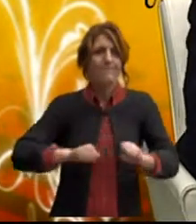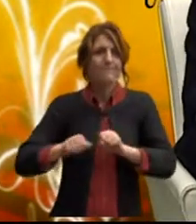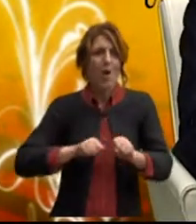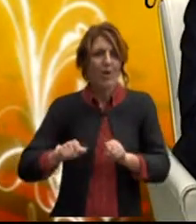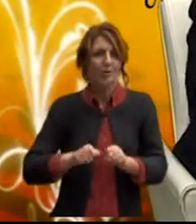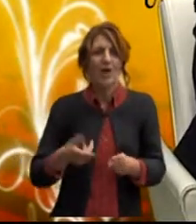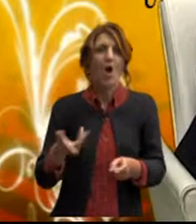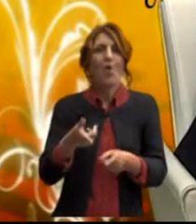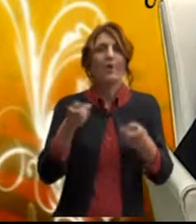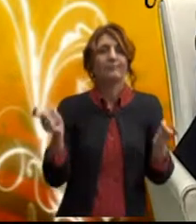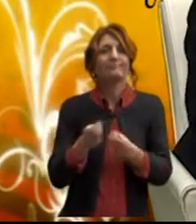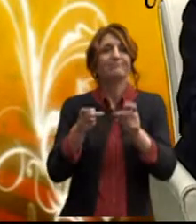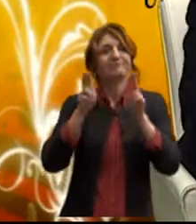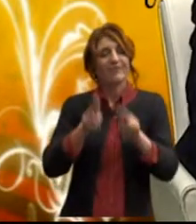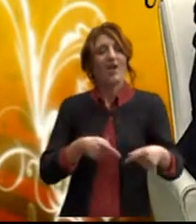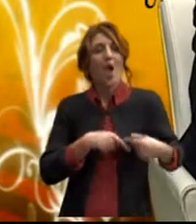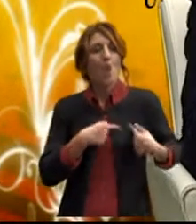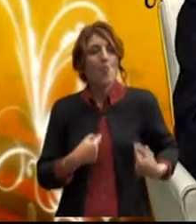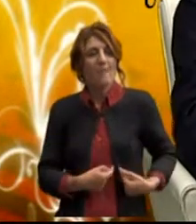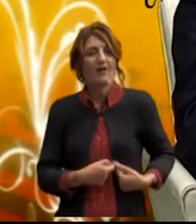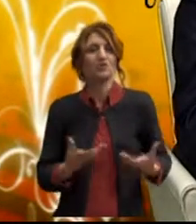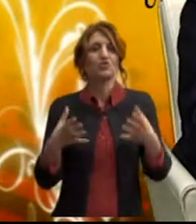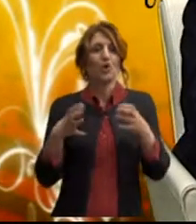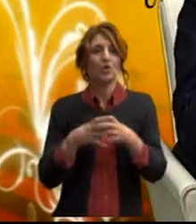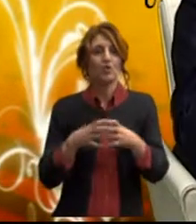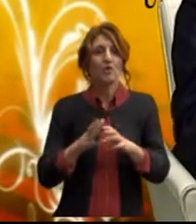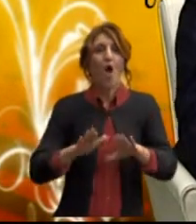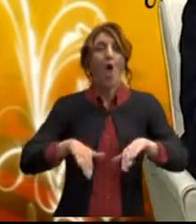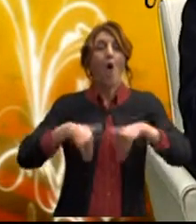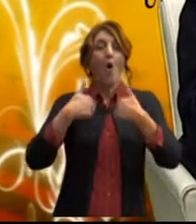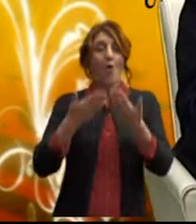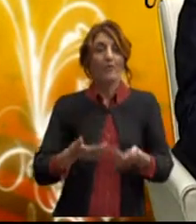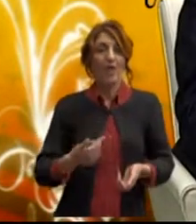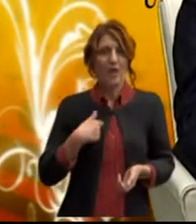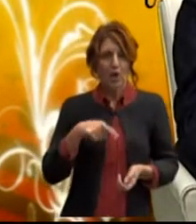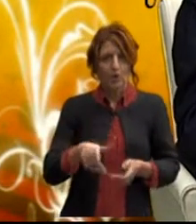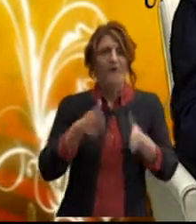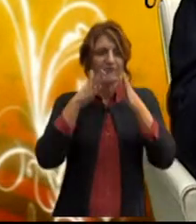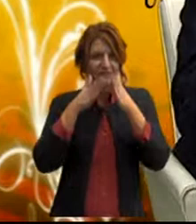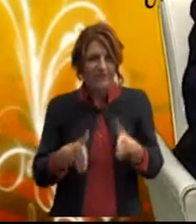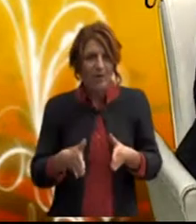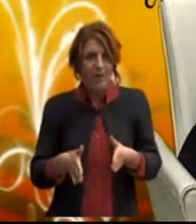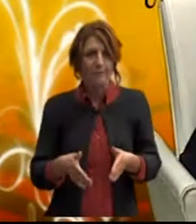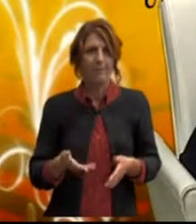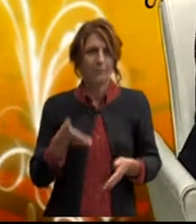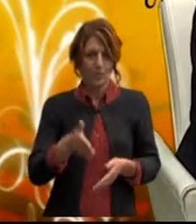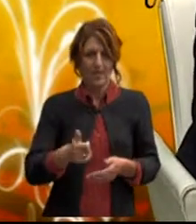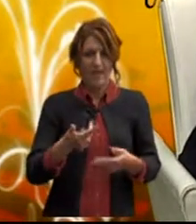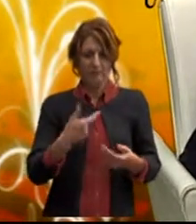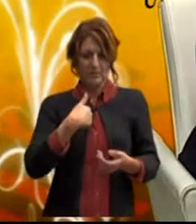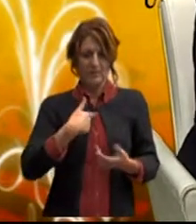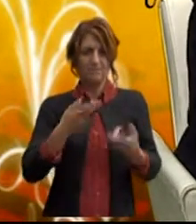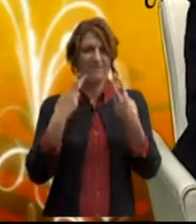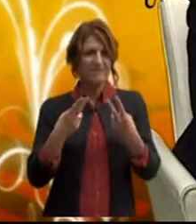koja promovira jedno humanističko, dakle, društvo, onda ako ljudi vjeruju, dakle, da su oni važni, da oni